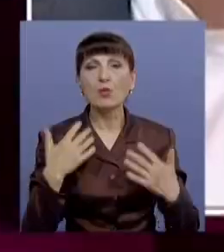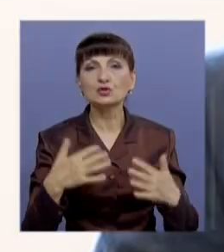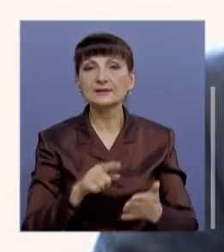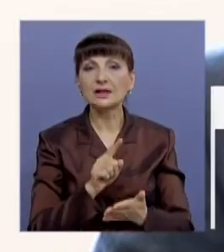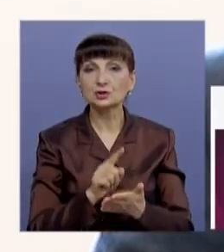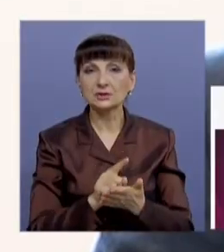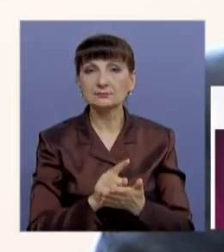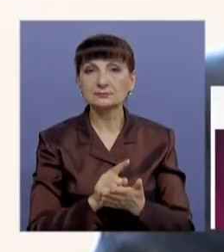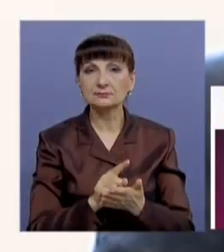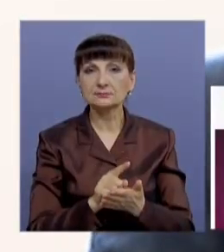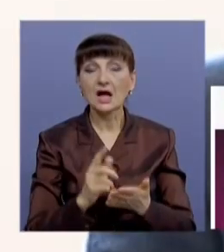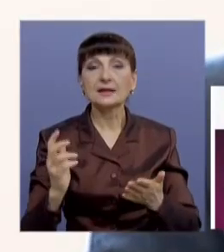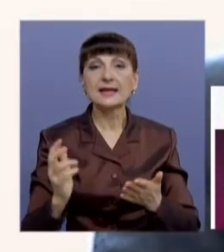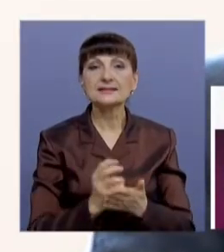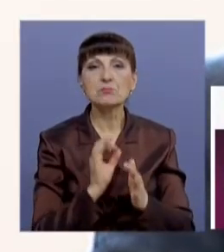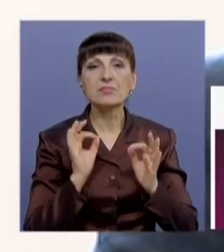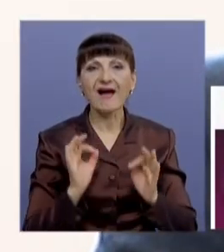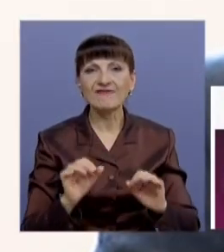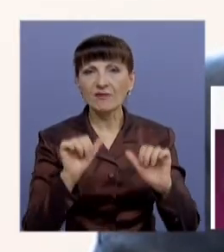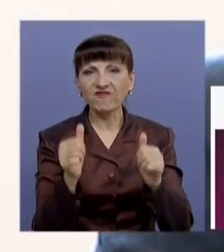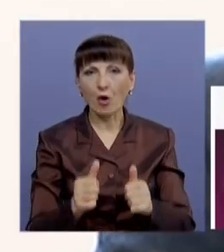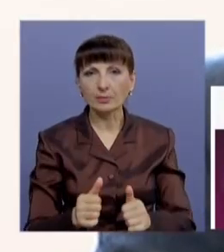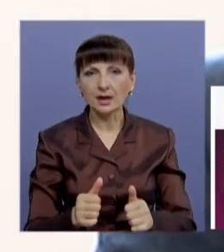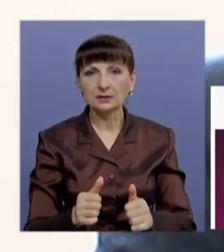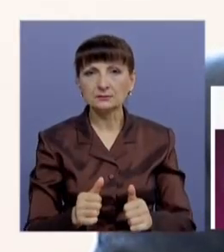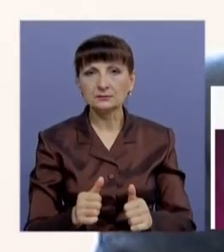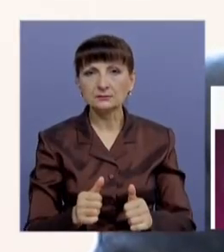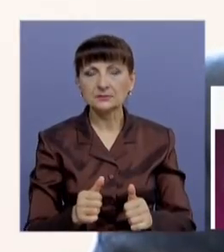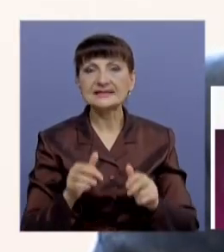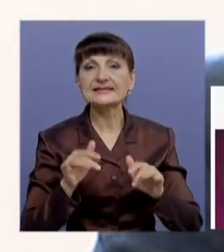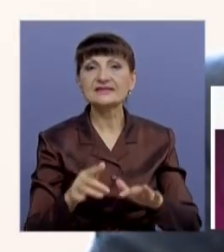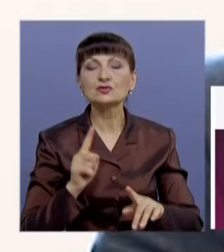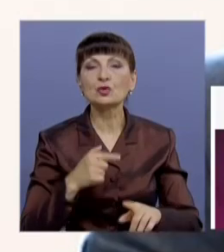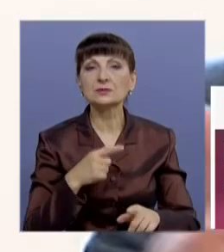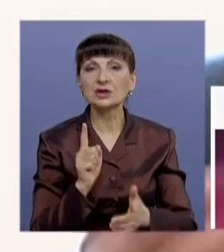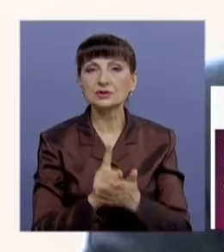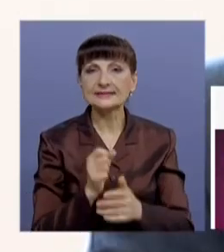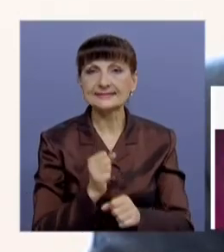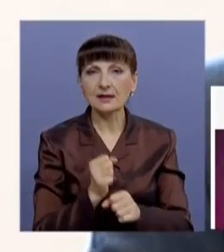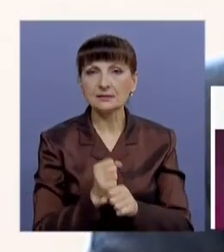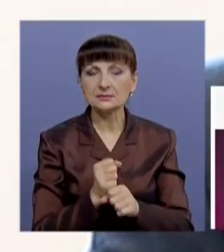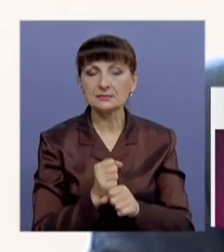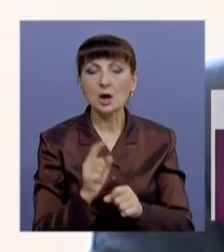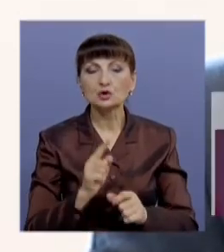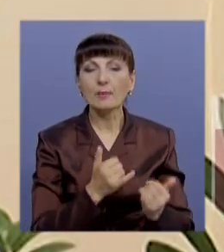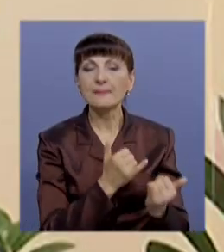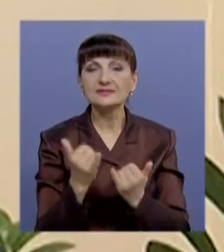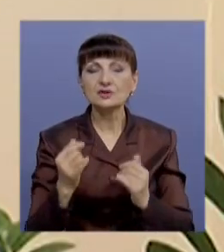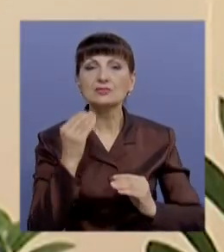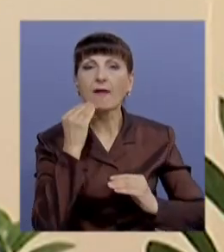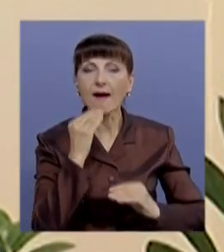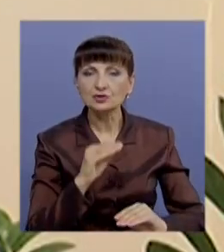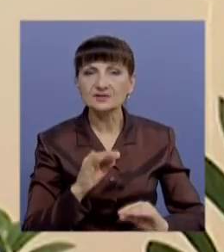должны найти правильную конфигурацию действий, алгоритм работы, чтобы обеспечить качество